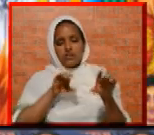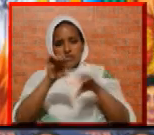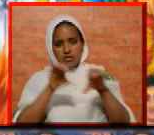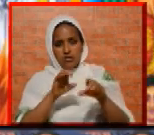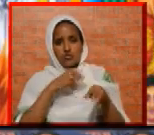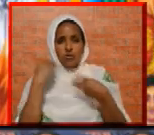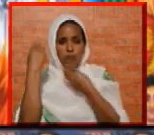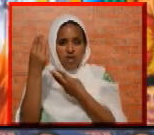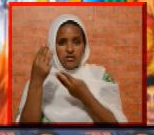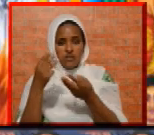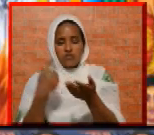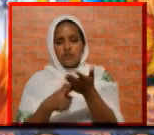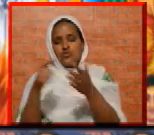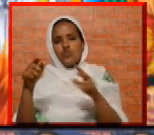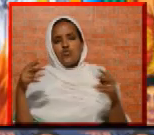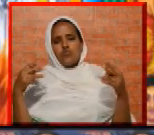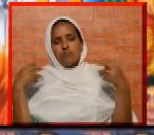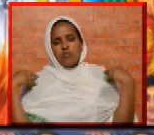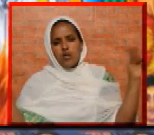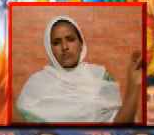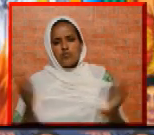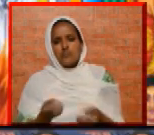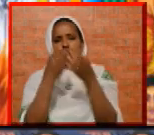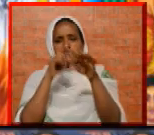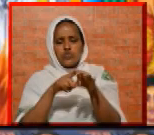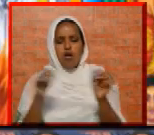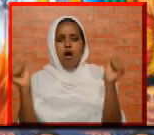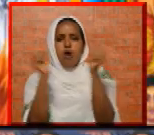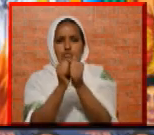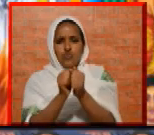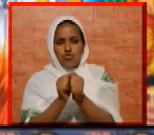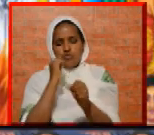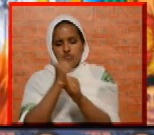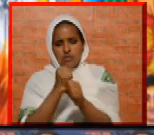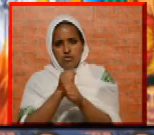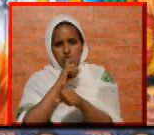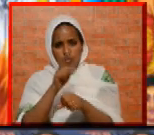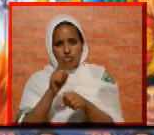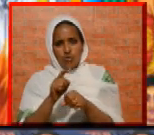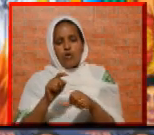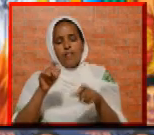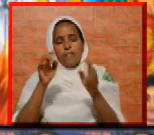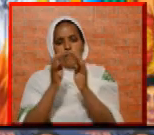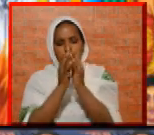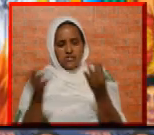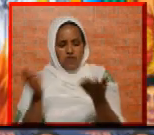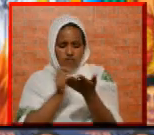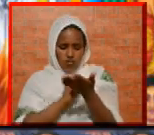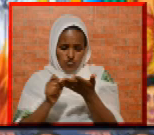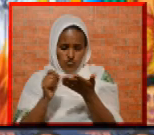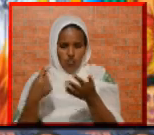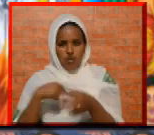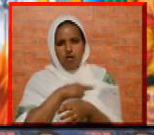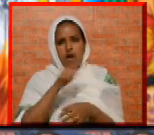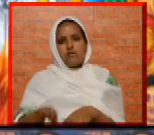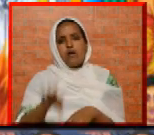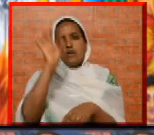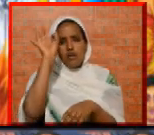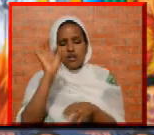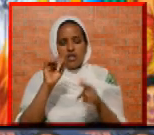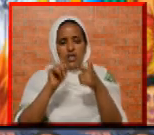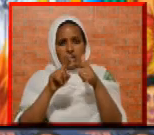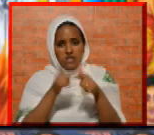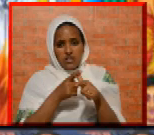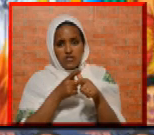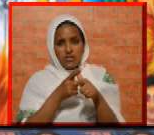የተደረገላቸው ሰማይታት የሚራዱ መላእክት ብዙ ጊዜ አብረው የሚታሰቡበት ሁኔታ በመጻሕፍት ተጽፎ እናገኛለን